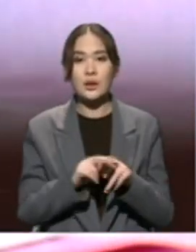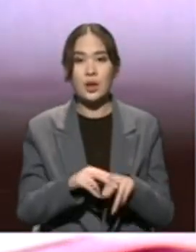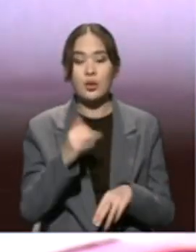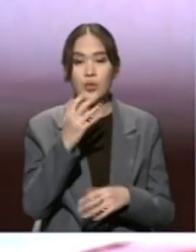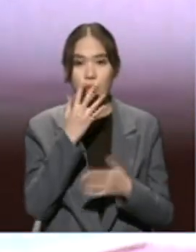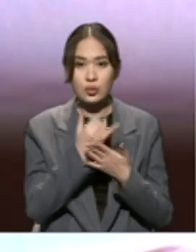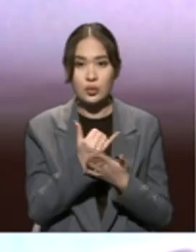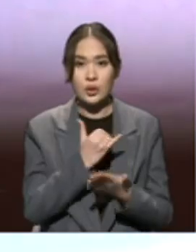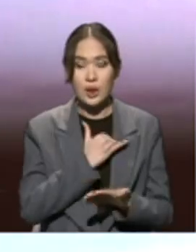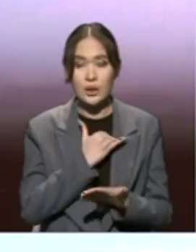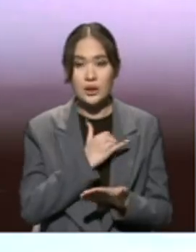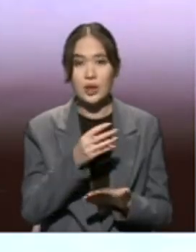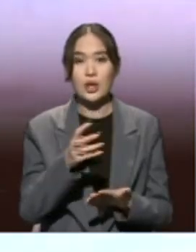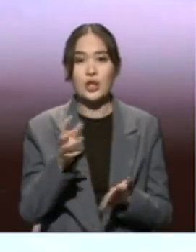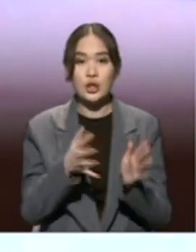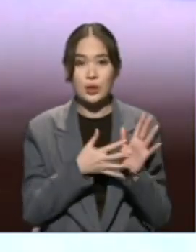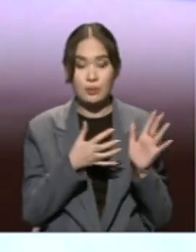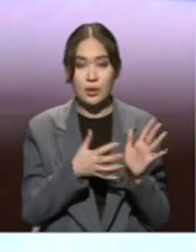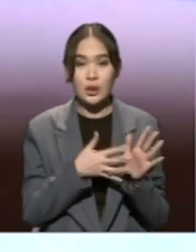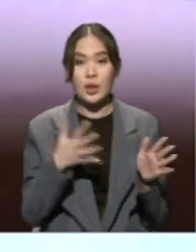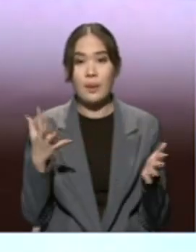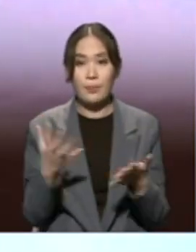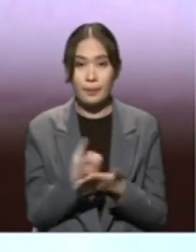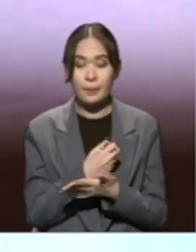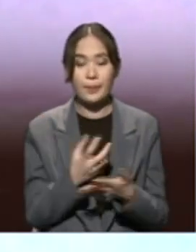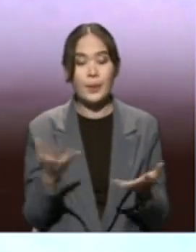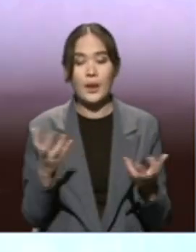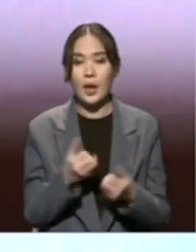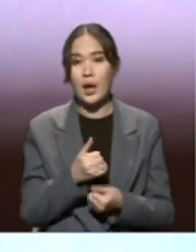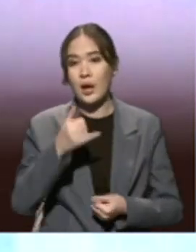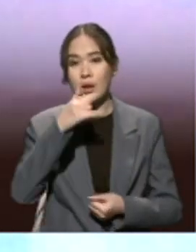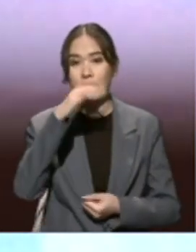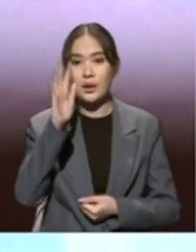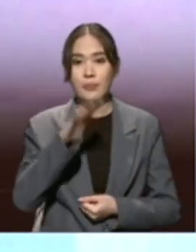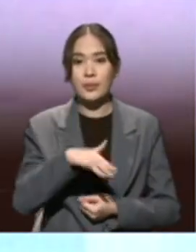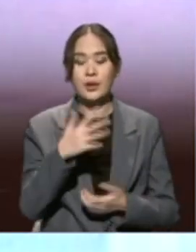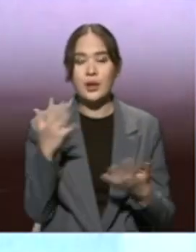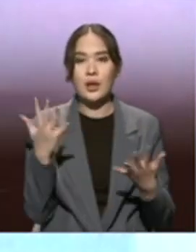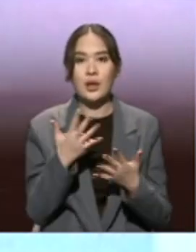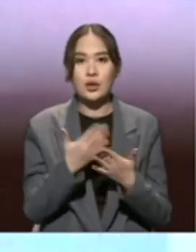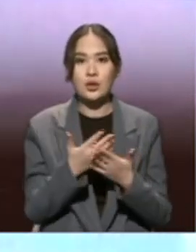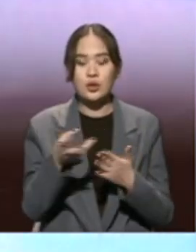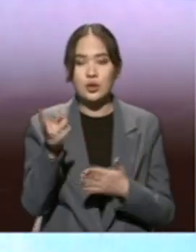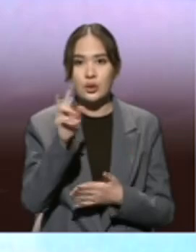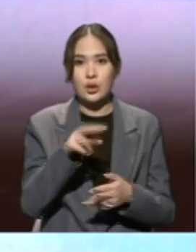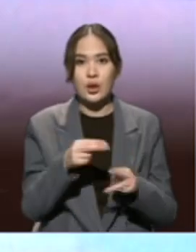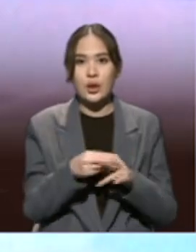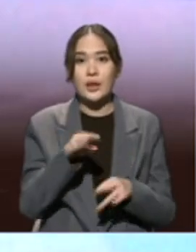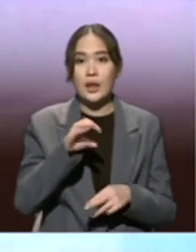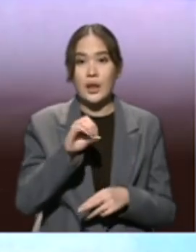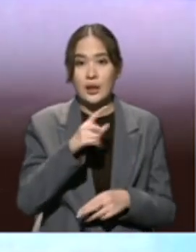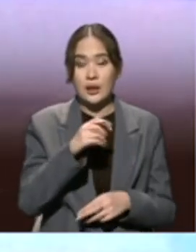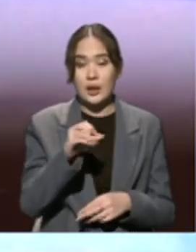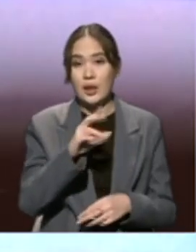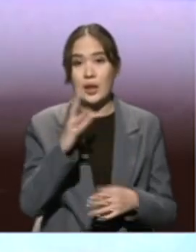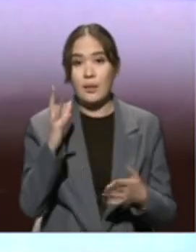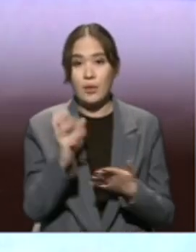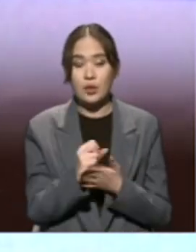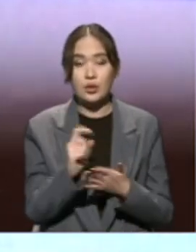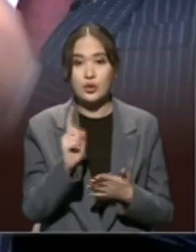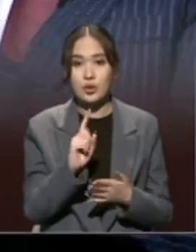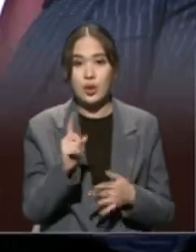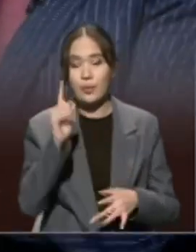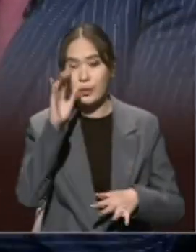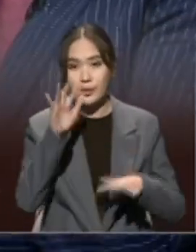жатқан сол. Мысалы арматура дегенде біз темірден ала алмаймыз. Доллармен сатылады, пайда доллармен келеді. Ал бізде теңгемен сатылғандықтан құбылмалы.